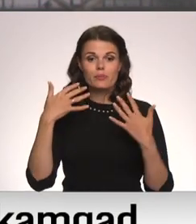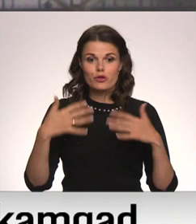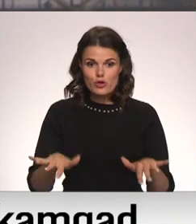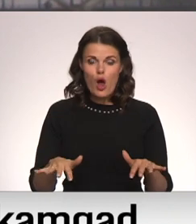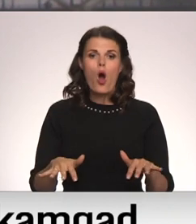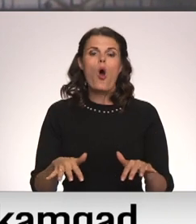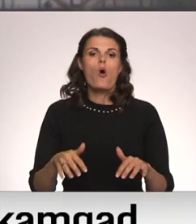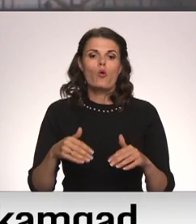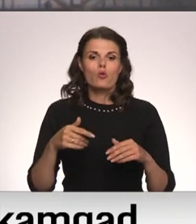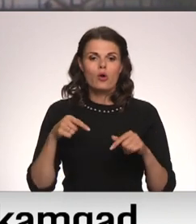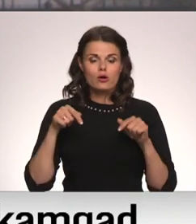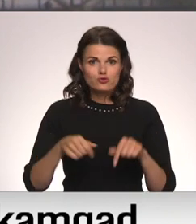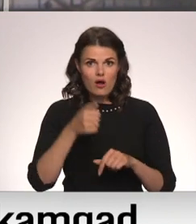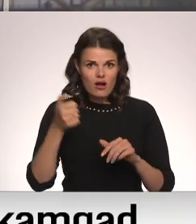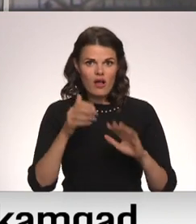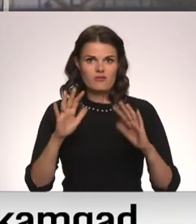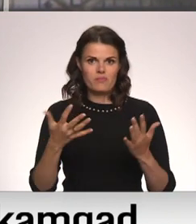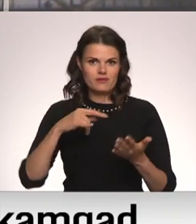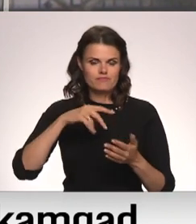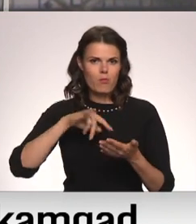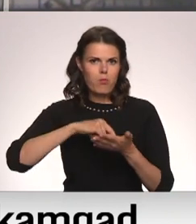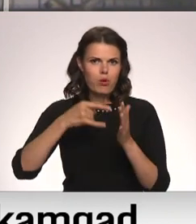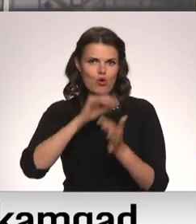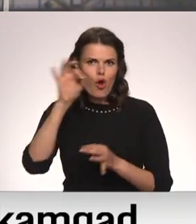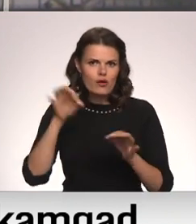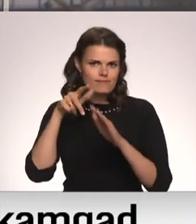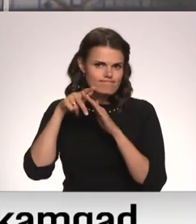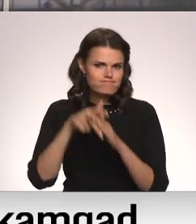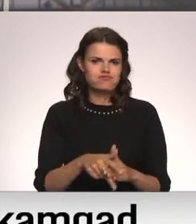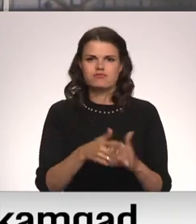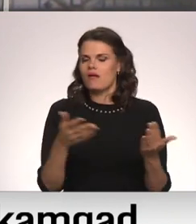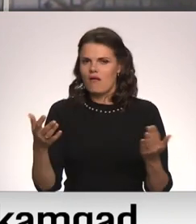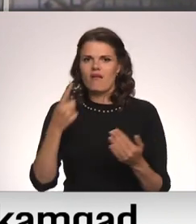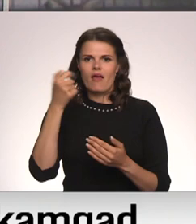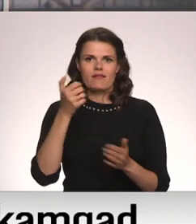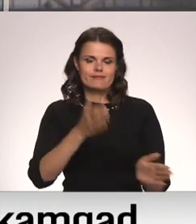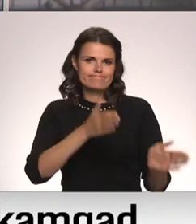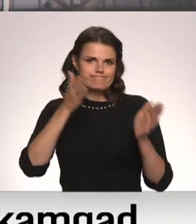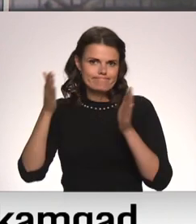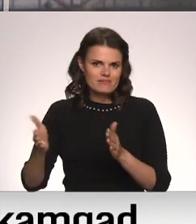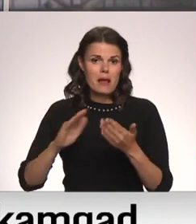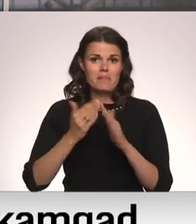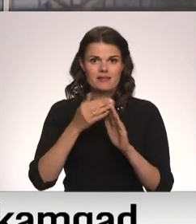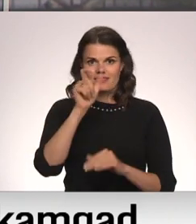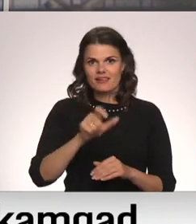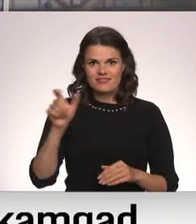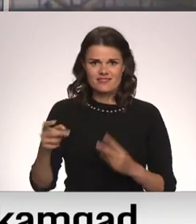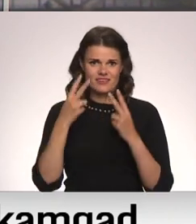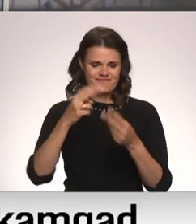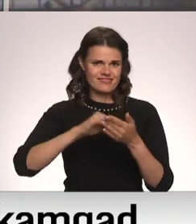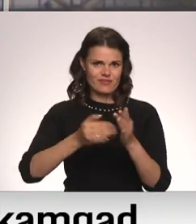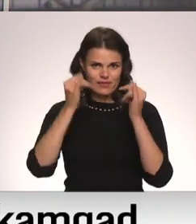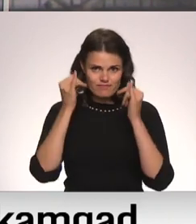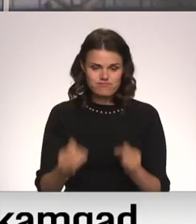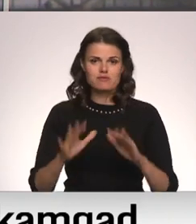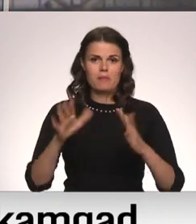darba izmaksas un projektētāja noslogotība lika plānus pārcelt par gadu uz priekšu. Pilsētas iedzīvotāji tā stāvokli kritizē, bet